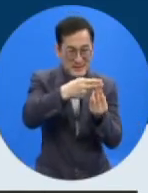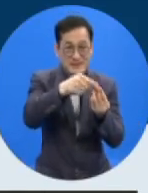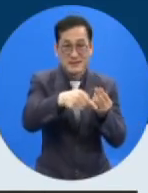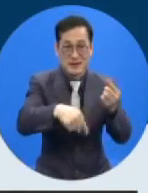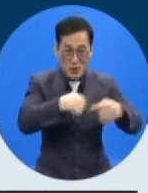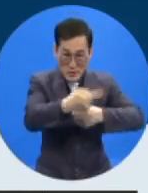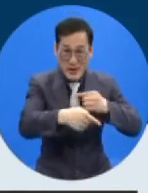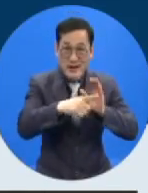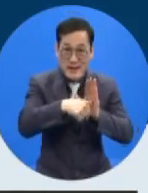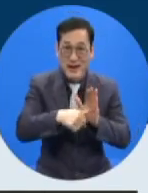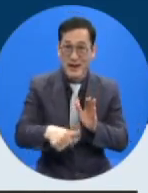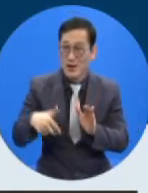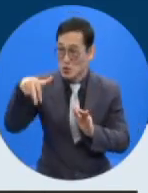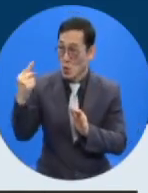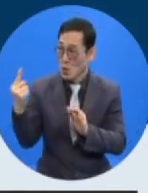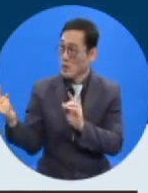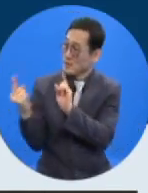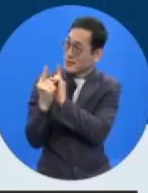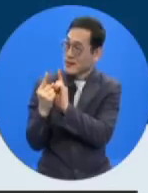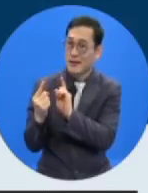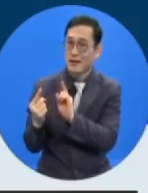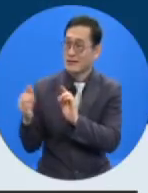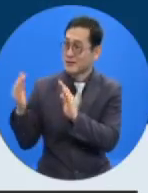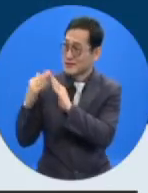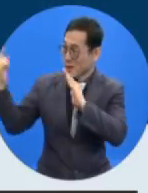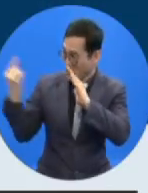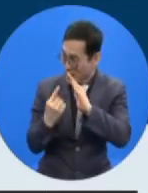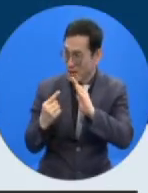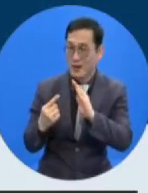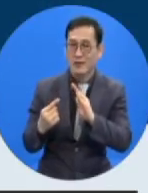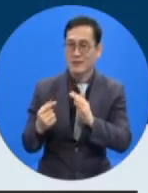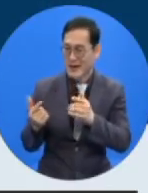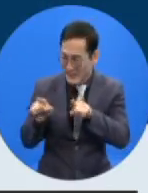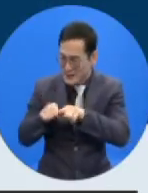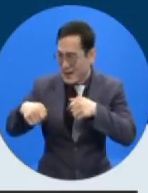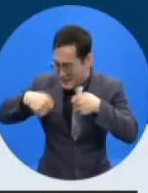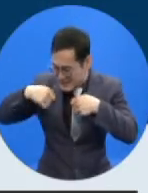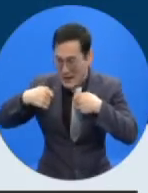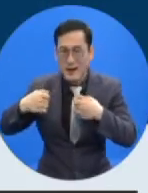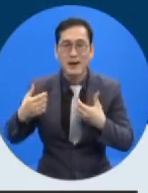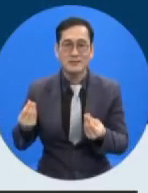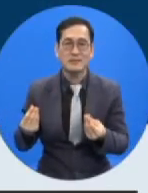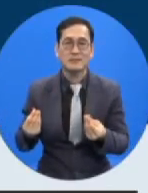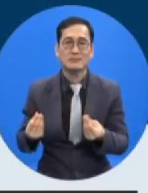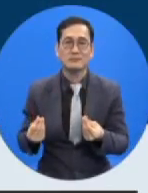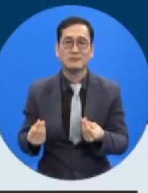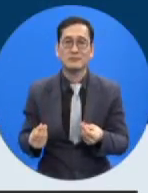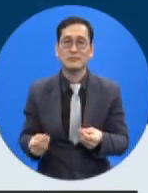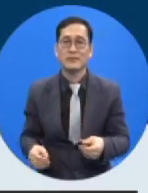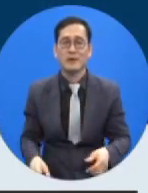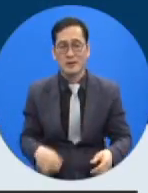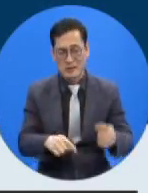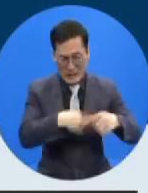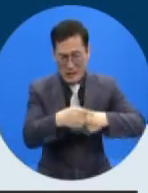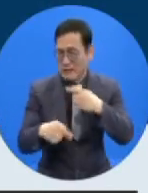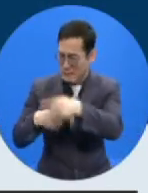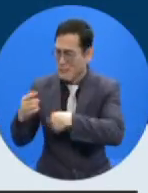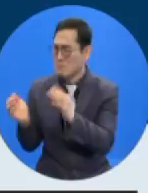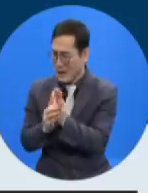인물. 어제 첫 재판에서 모든 혐의를 인정했어요. 선처로 오셨습니다. 공소 사실을